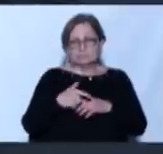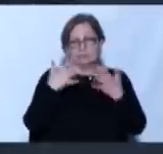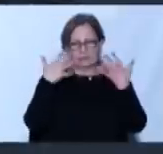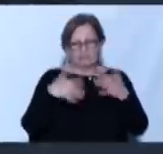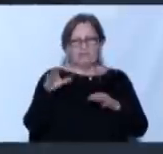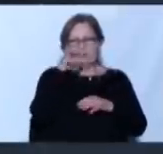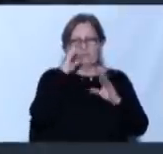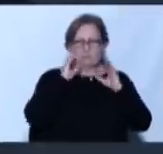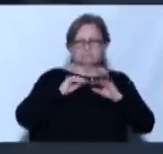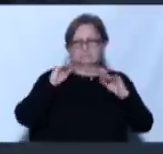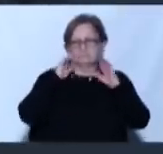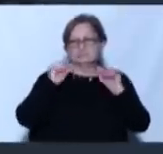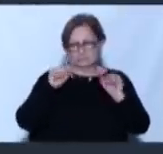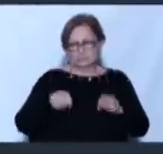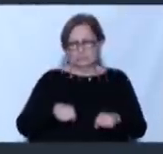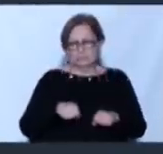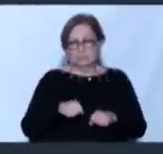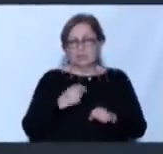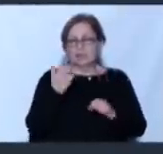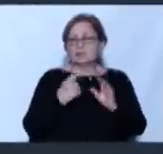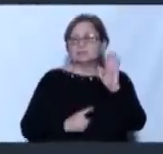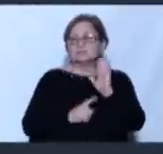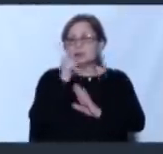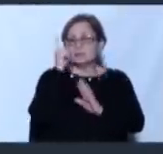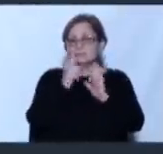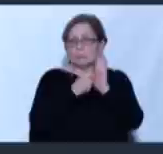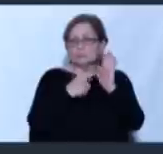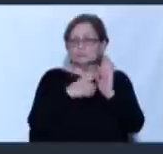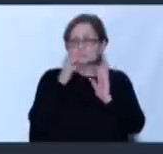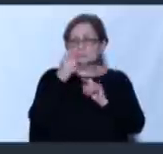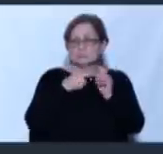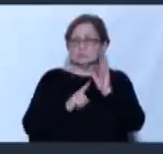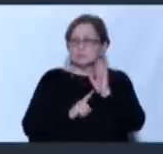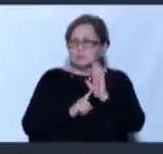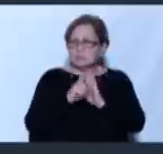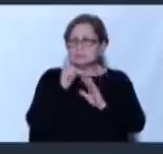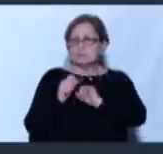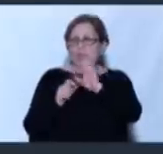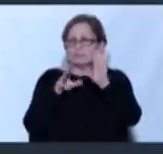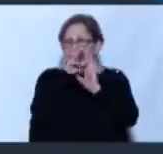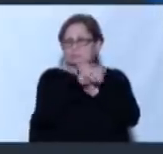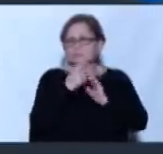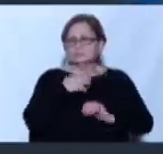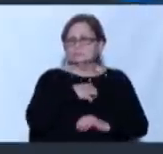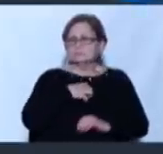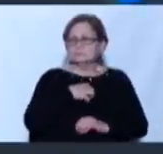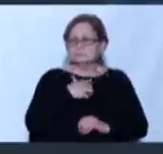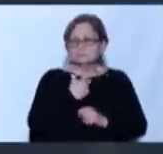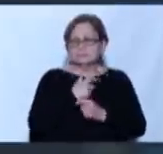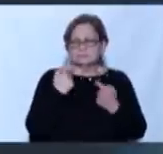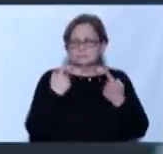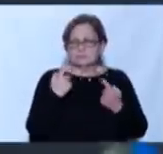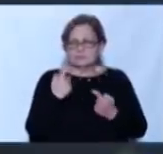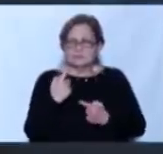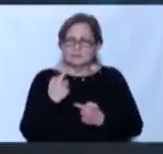ყველასთვის ხელმისაწვდომი. და ამ დროისათვის დაიწყო მთავარი რამ გადაფასება მე-17 საუკუნეში და ევროპაში და ეს უნდა ვიცოდეთ, რომ ის შეიძლება